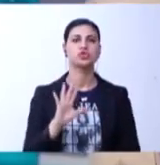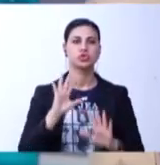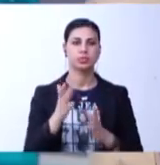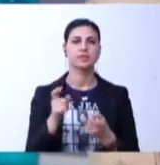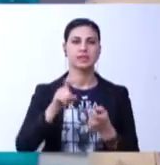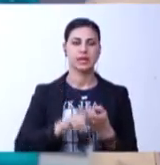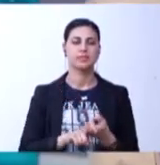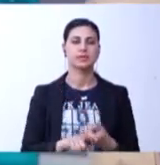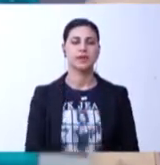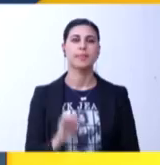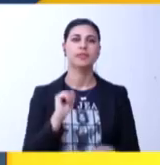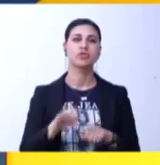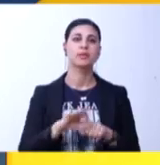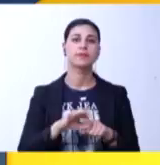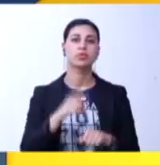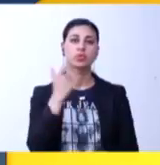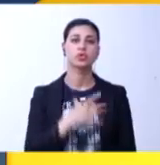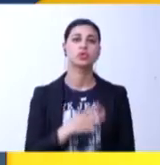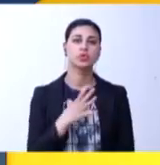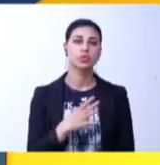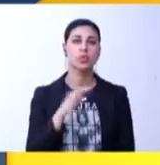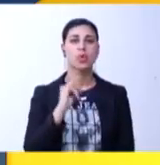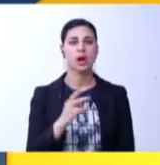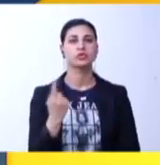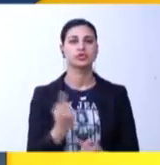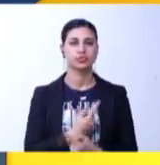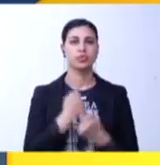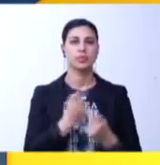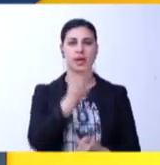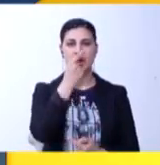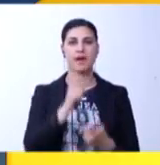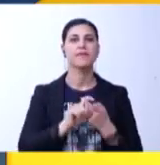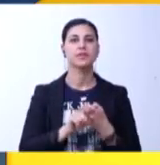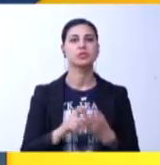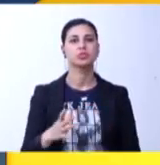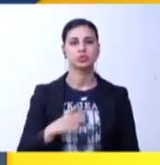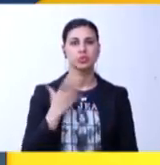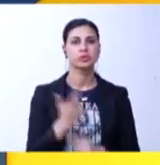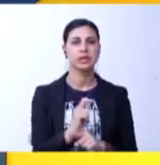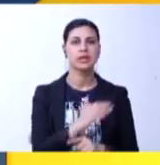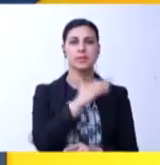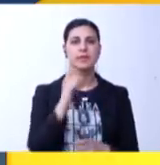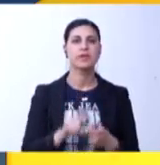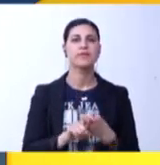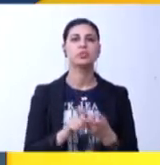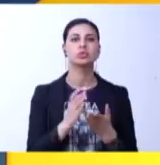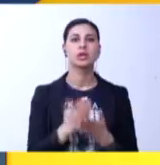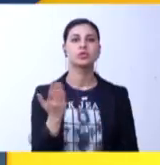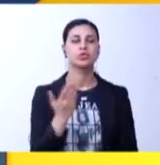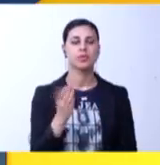ფაქტები. შეიძლება ნევროლოგიური პრობლემა ყავს, შეიძლება იყოს ბანალური ვირუსული დაზიანება, უამრავი ვირუსი არსებობს,